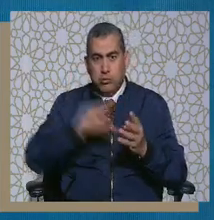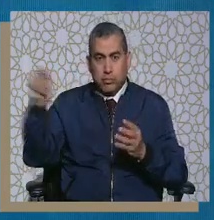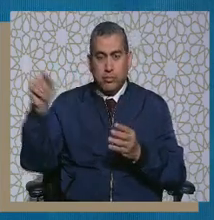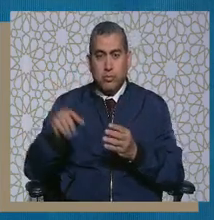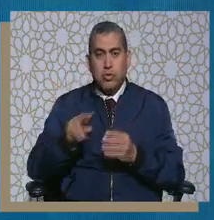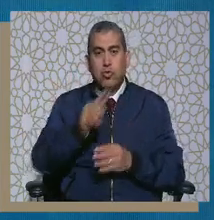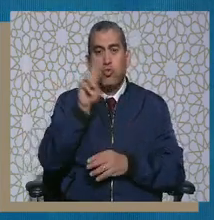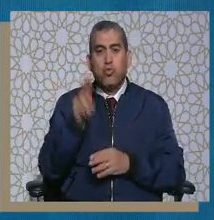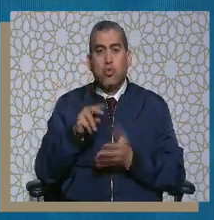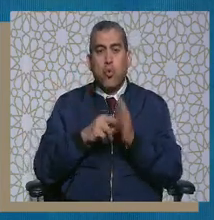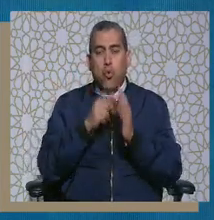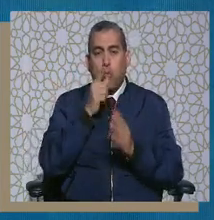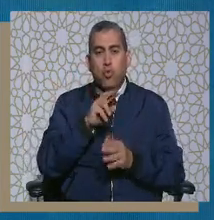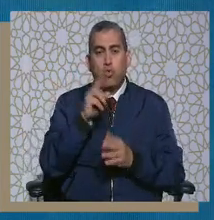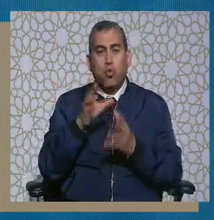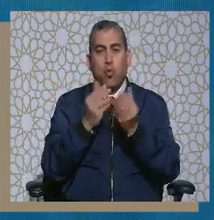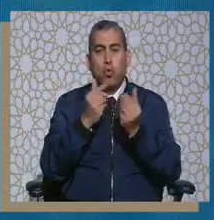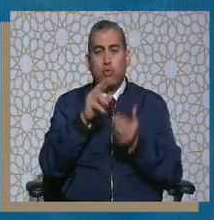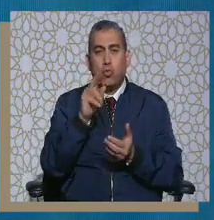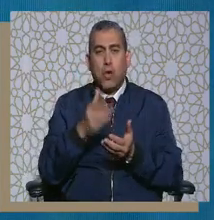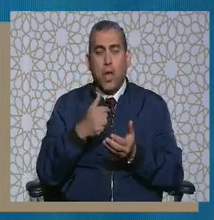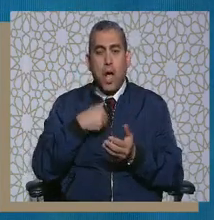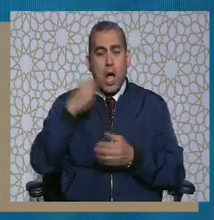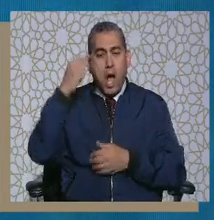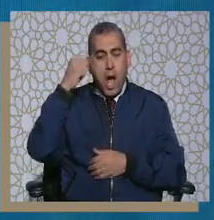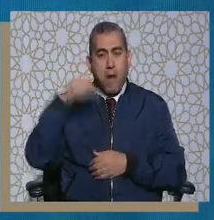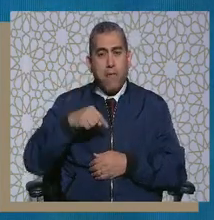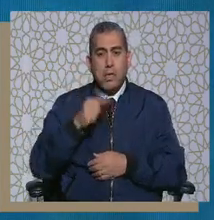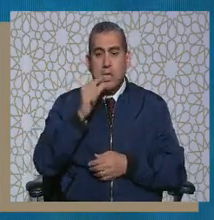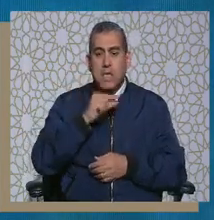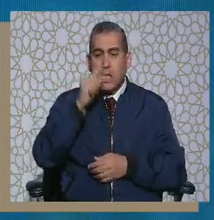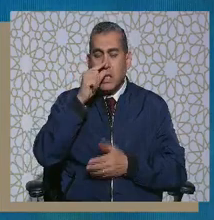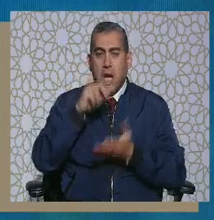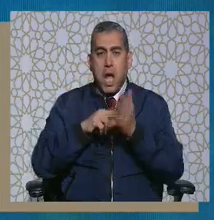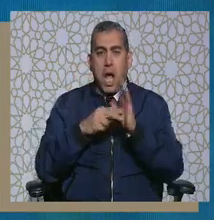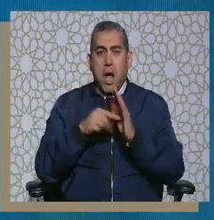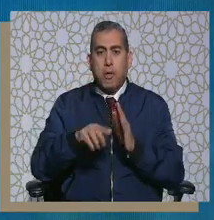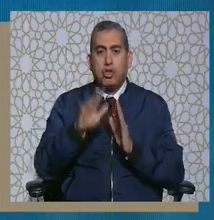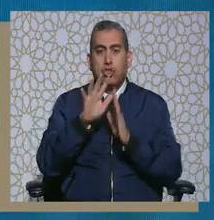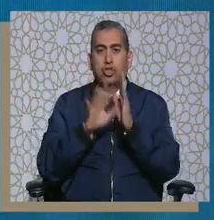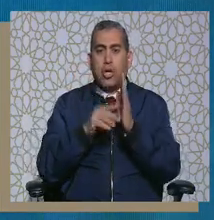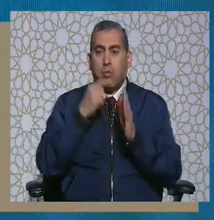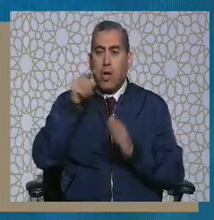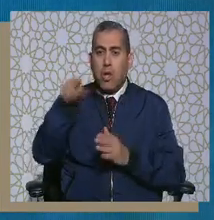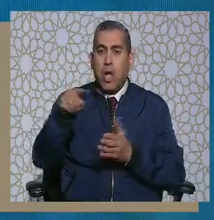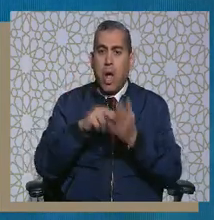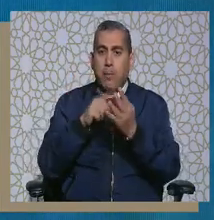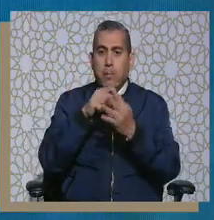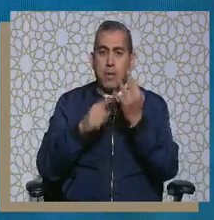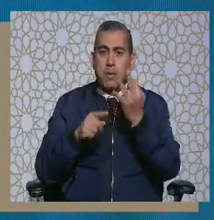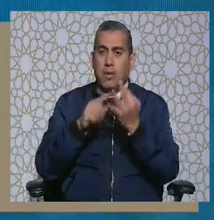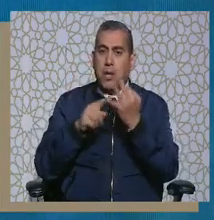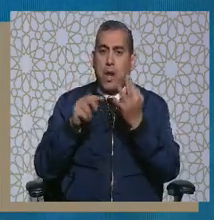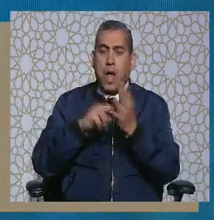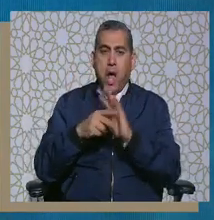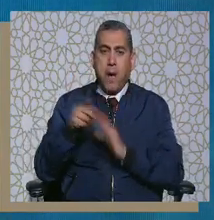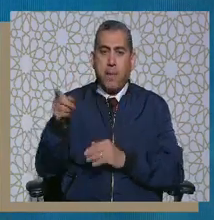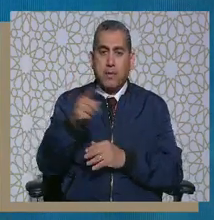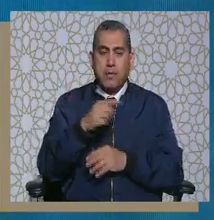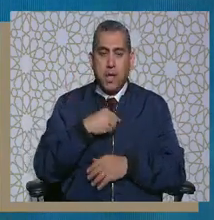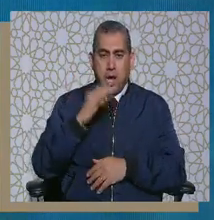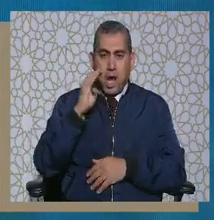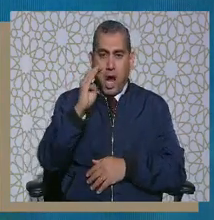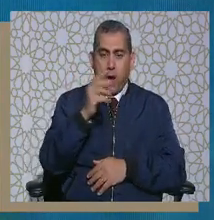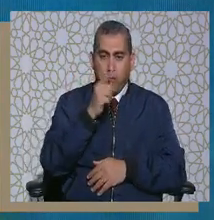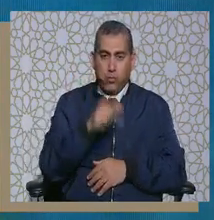ايه يا حاج ام احمد انا دلوقتي عايزه اعرف دلوقتي حكم الدين وحكم عليهم ايه بالظبط هجاوبك